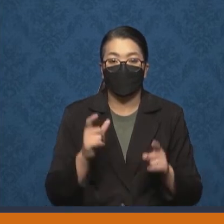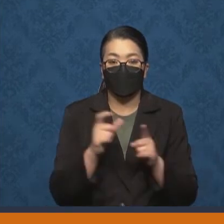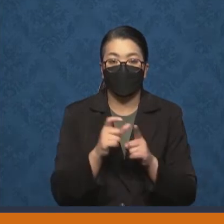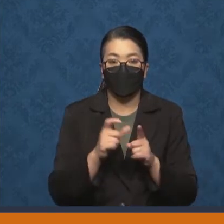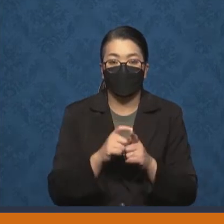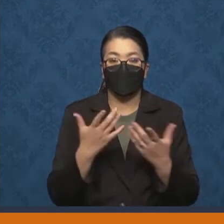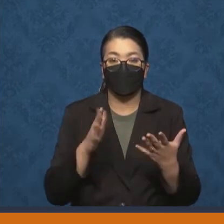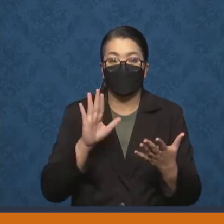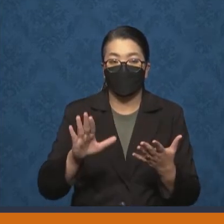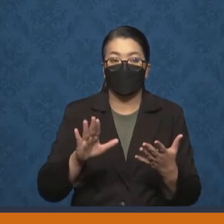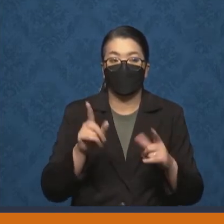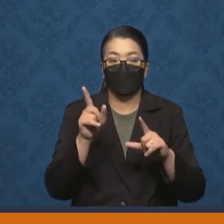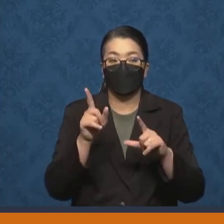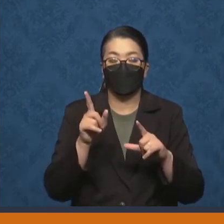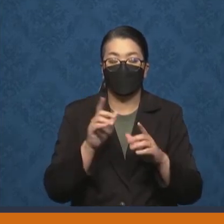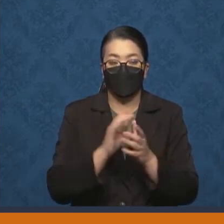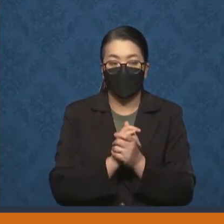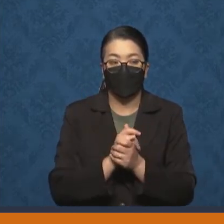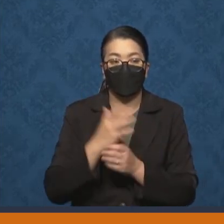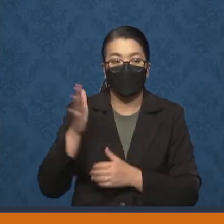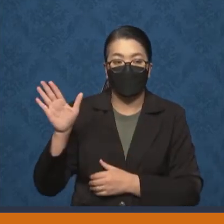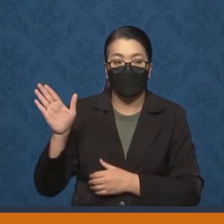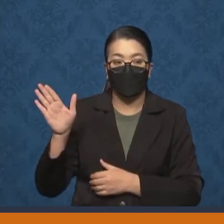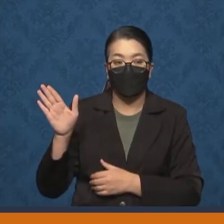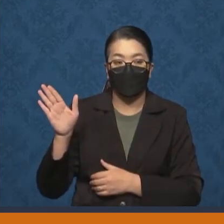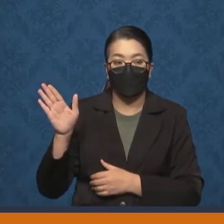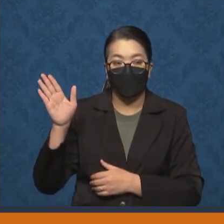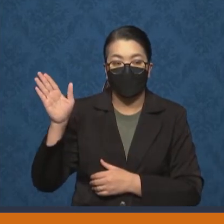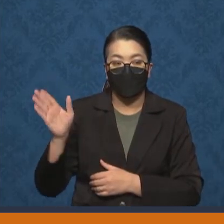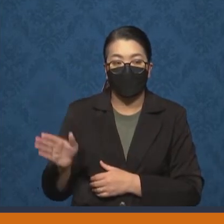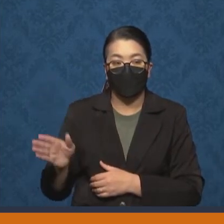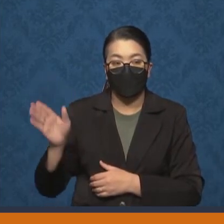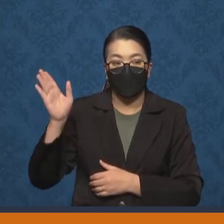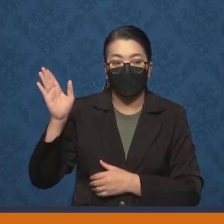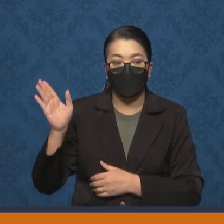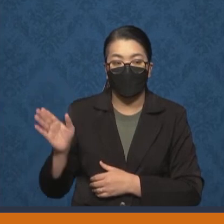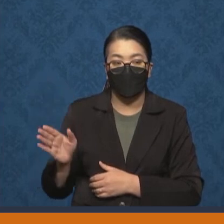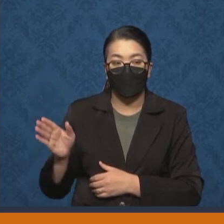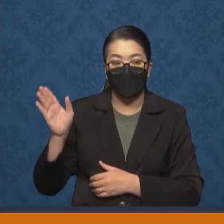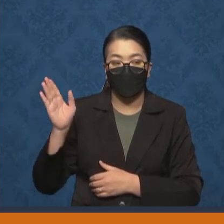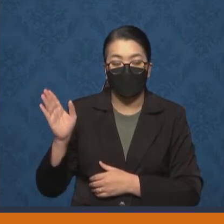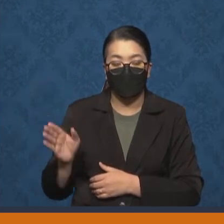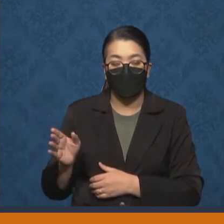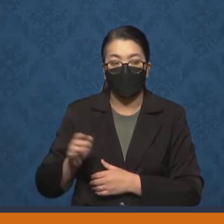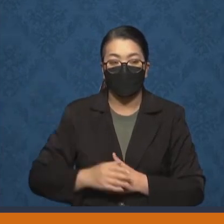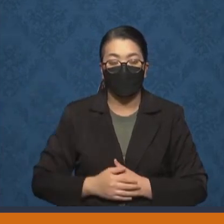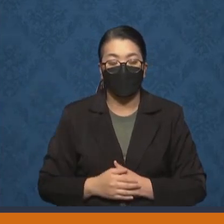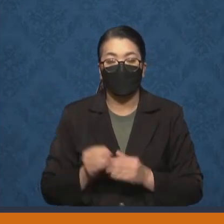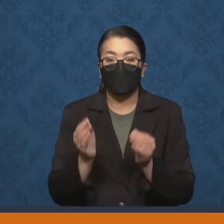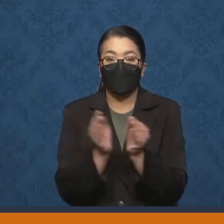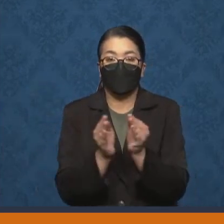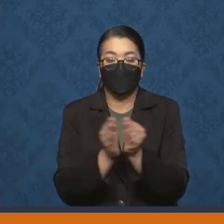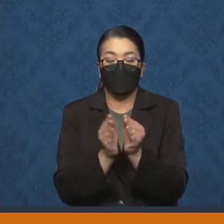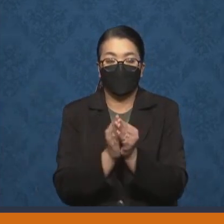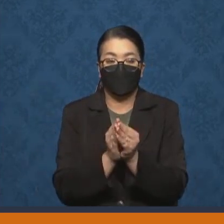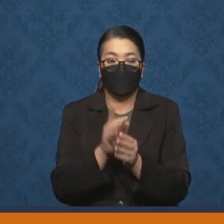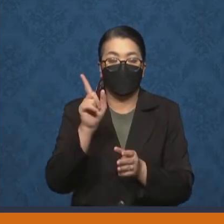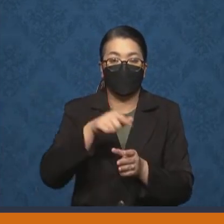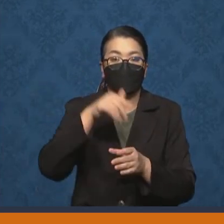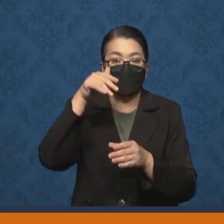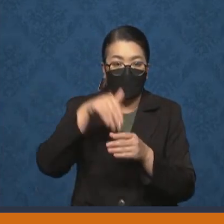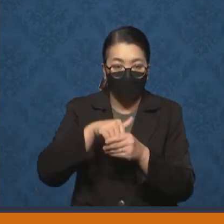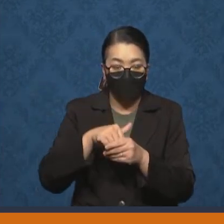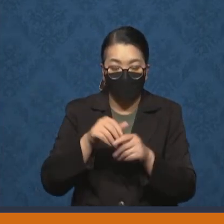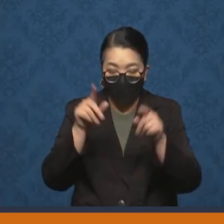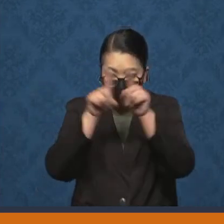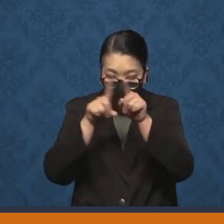นะครับขอสไลด์ถัดไปครับทุกท่านครับสไลด์หน้านี้แสดงโจทย์ผลคะแนนเสียงเลือกตั้งที่เหมือ